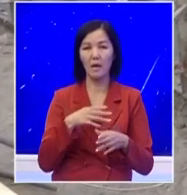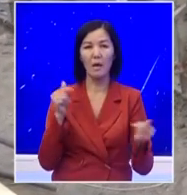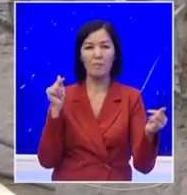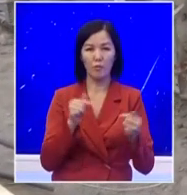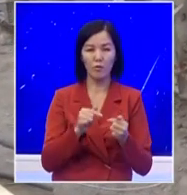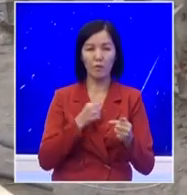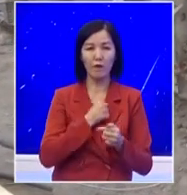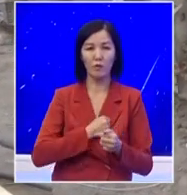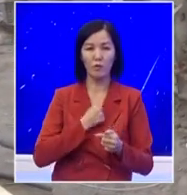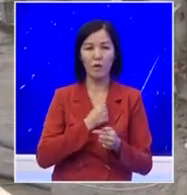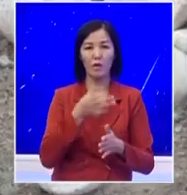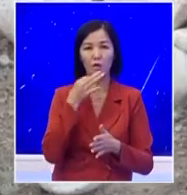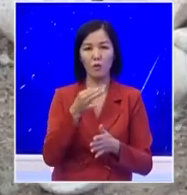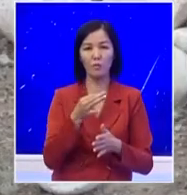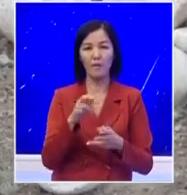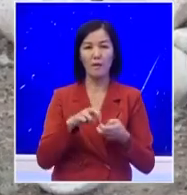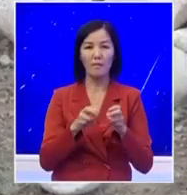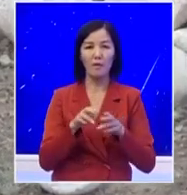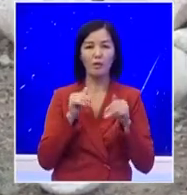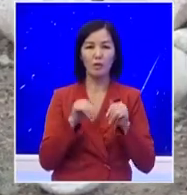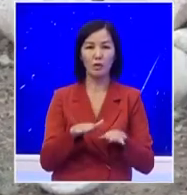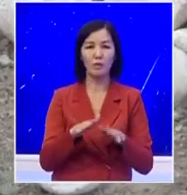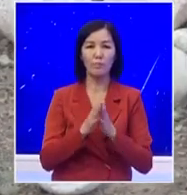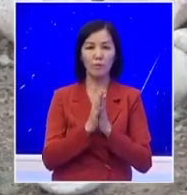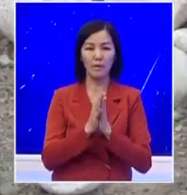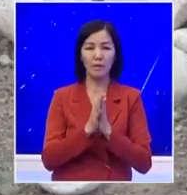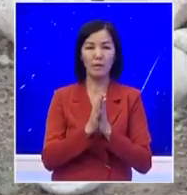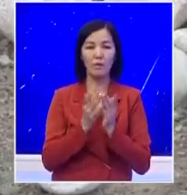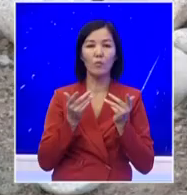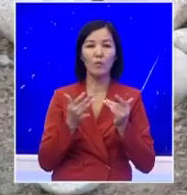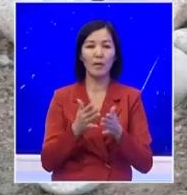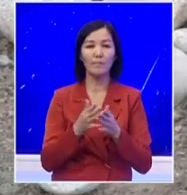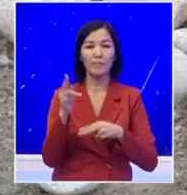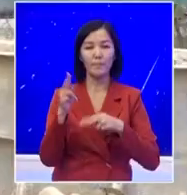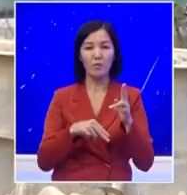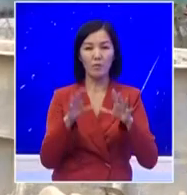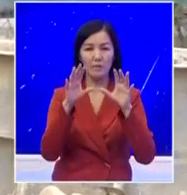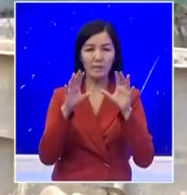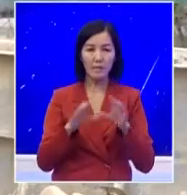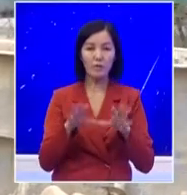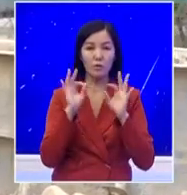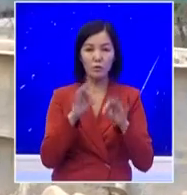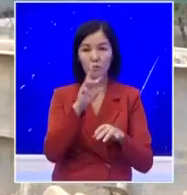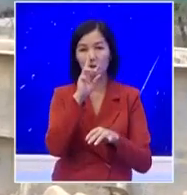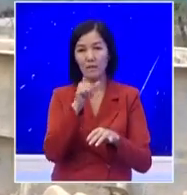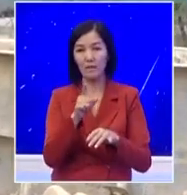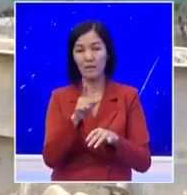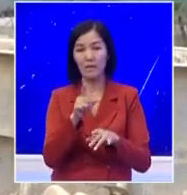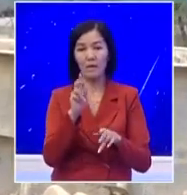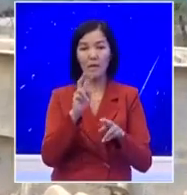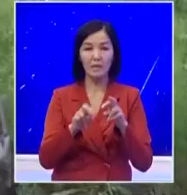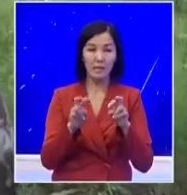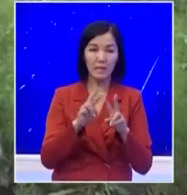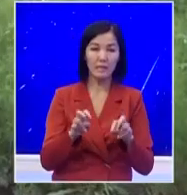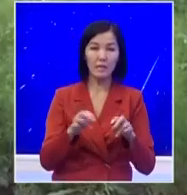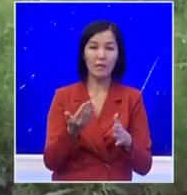Ашуға булыққандар жауаптылардан бұл мәселені түбегейлі шешіп беруді талап етуде. Құрылыстың заңды я заңды еместігі анықталса дейді. Учаскенің